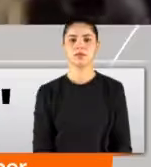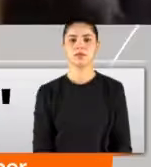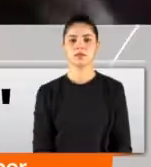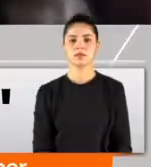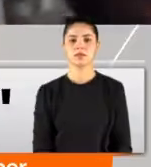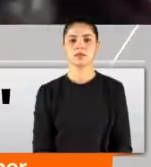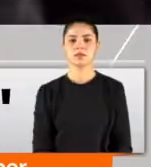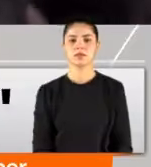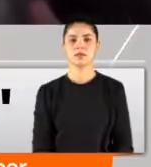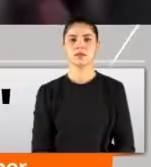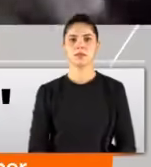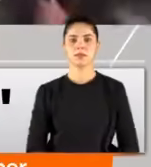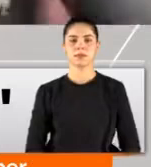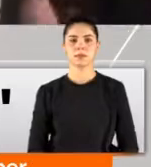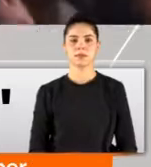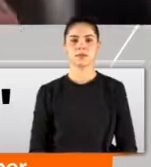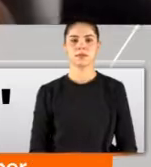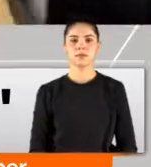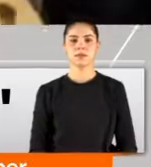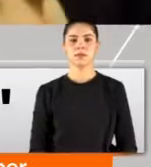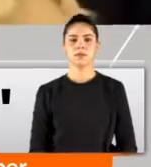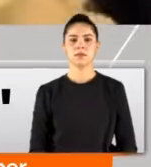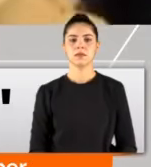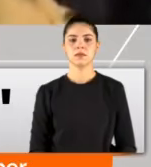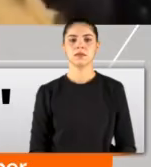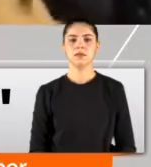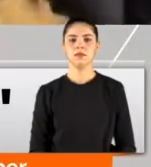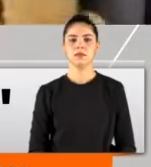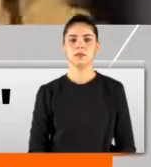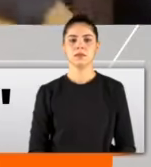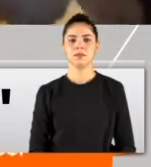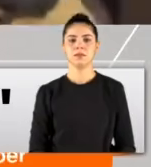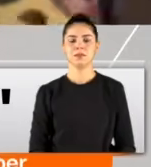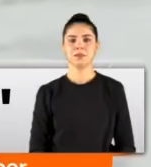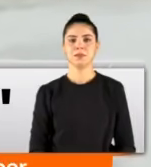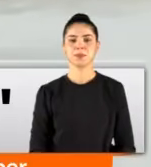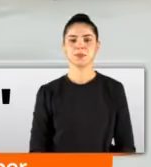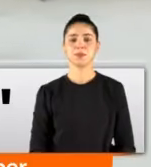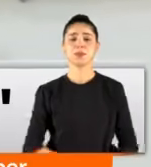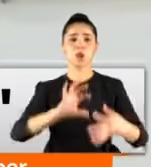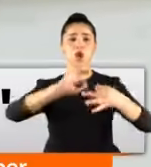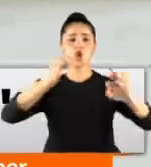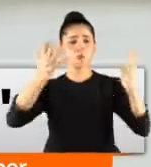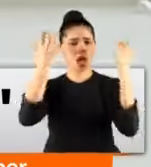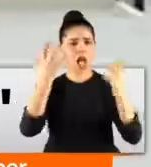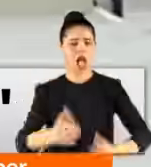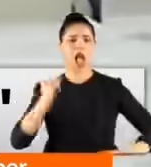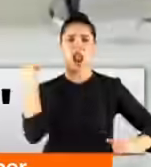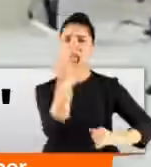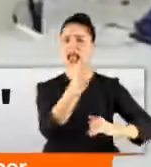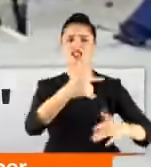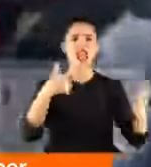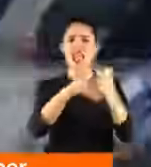Yesterday, in my view, one of the darkest days in the history of our nation. Sözler sert, eleştiri